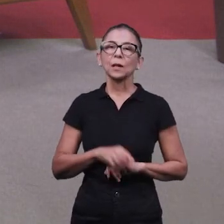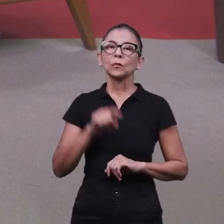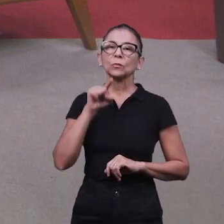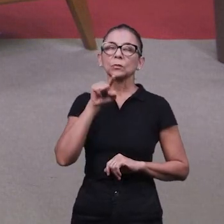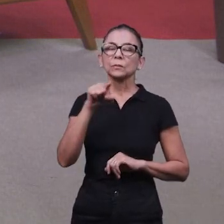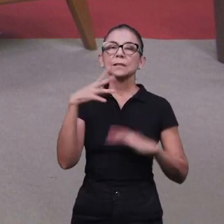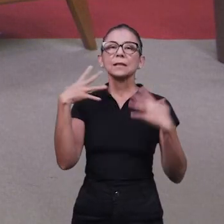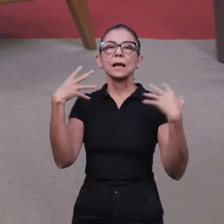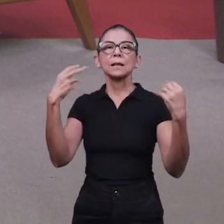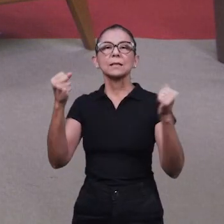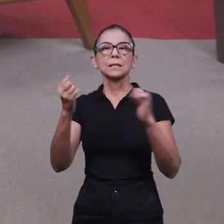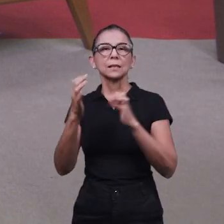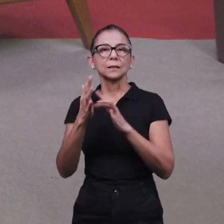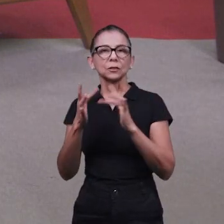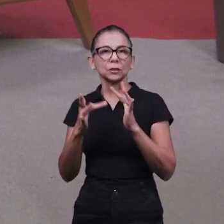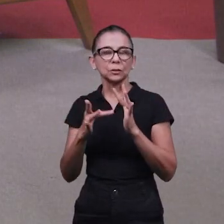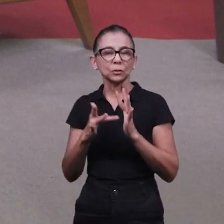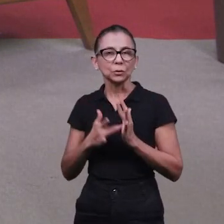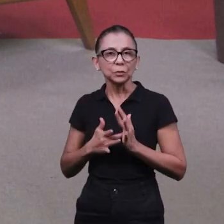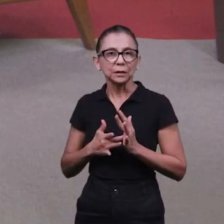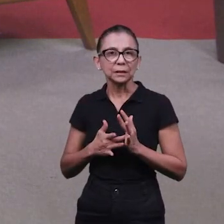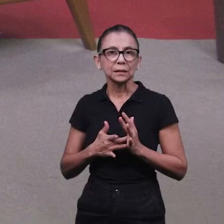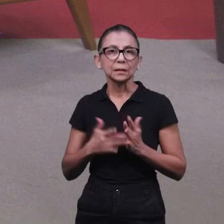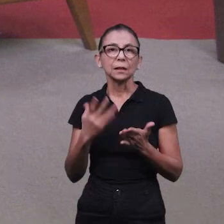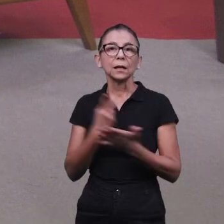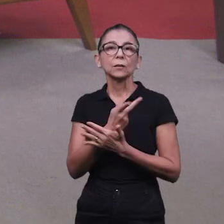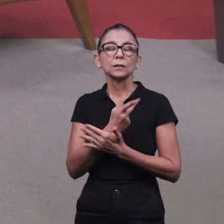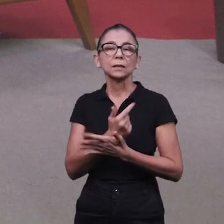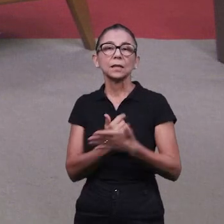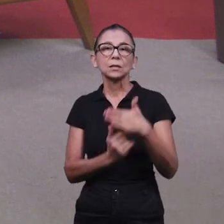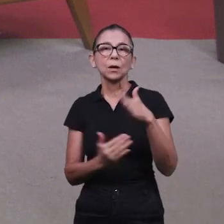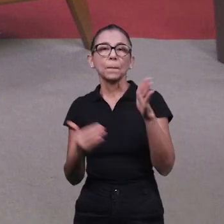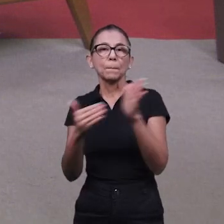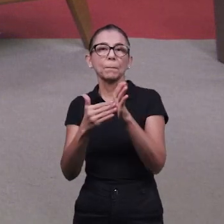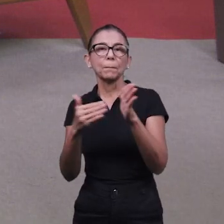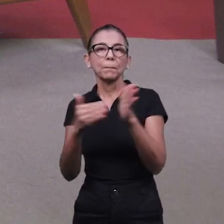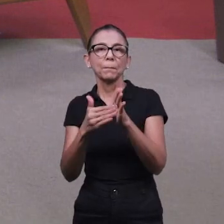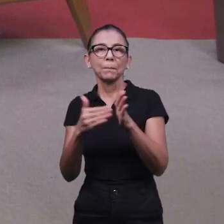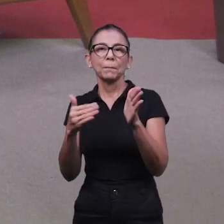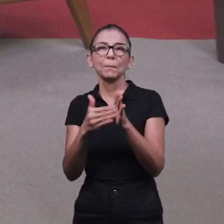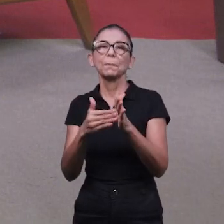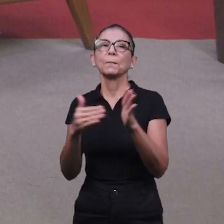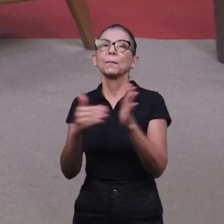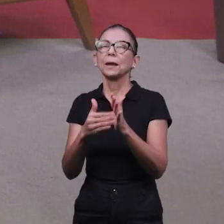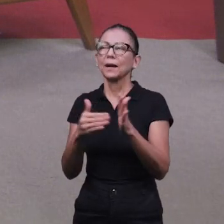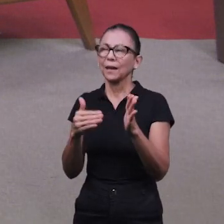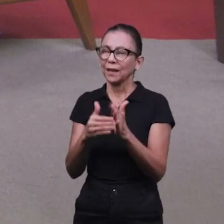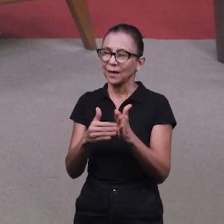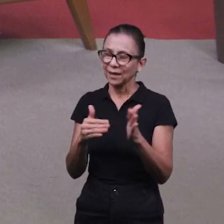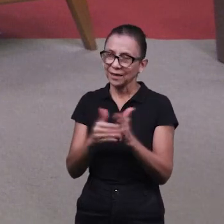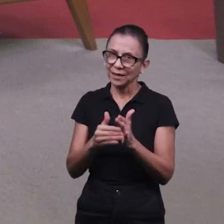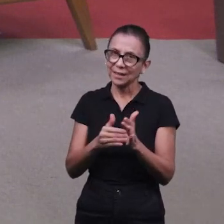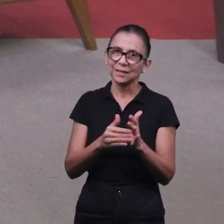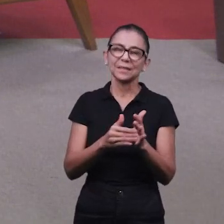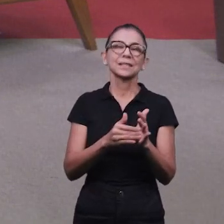du salut et le besoin de l'âme de l'homme. Donc ce sont les situations